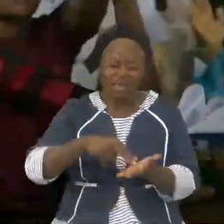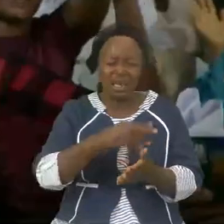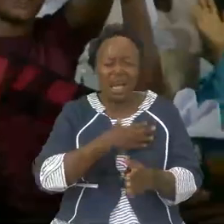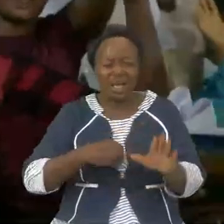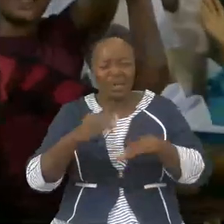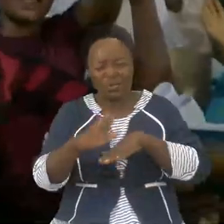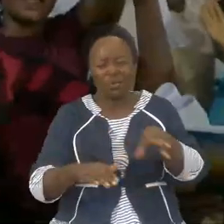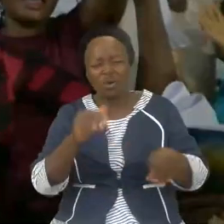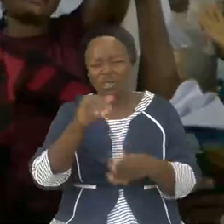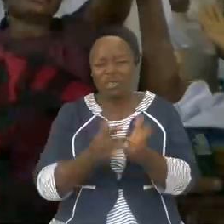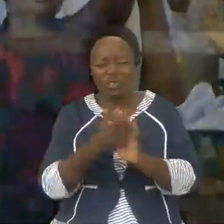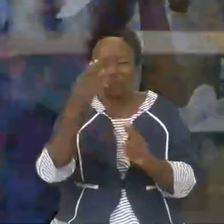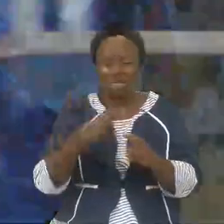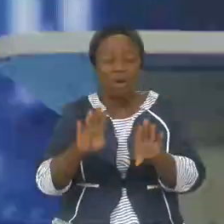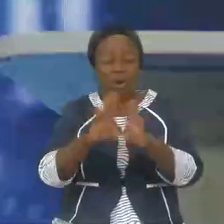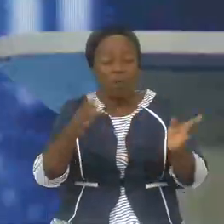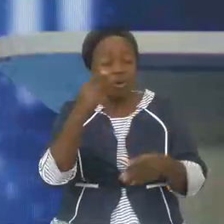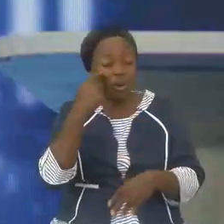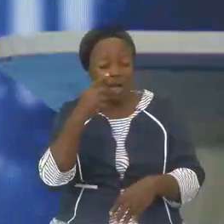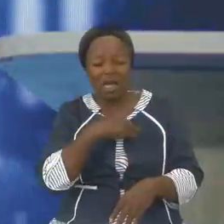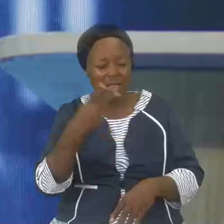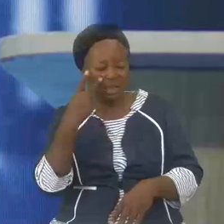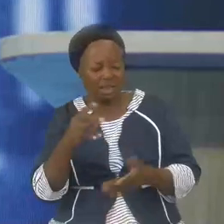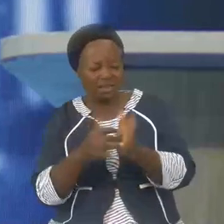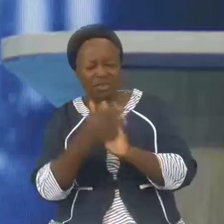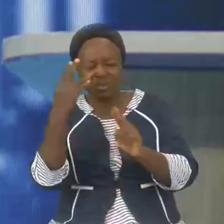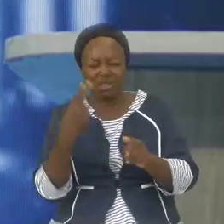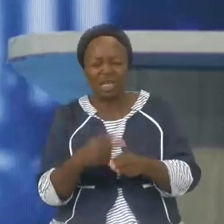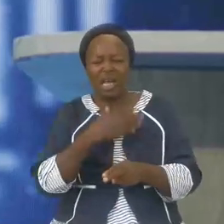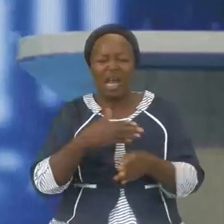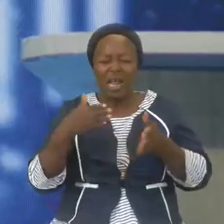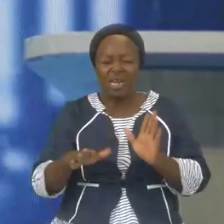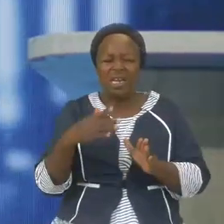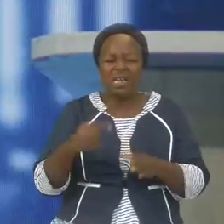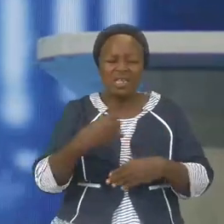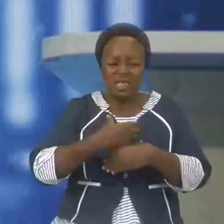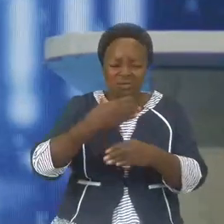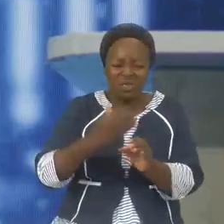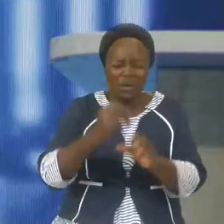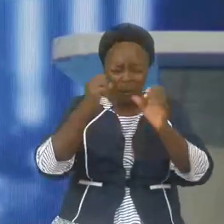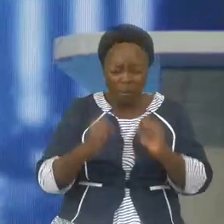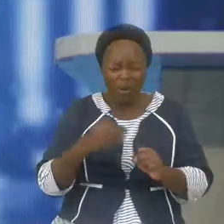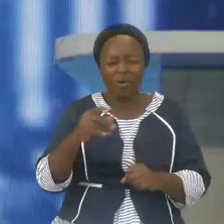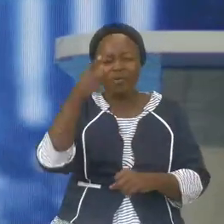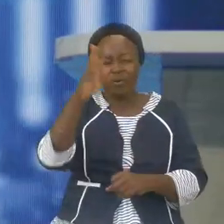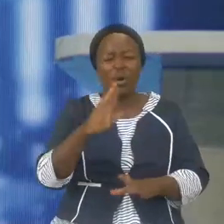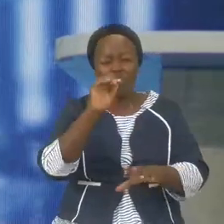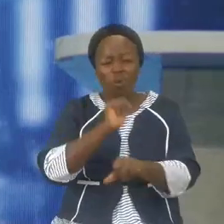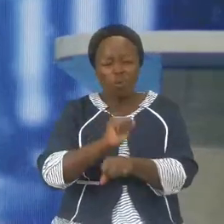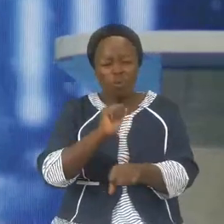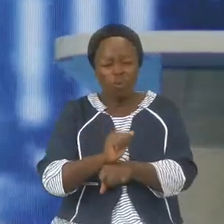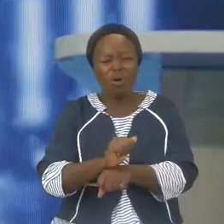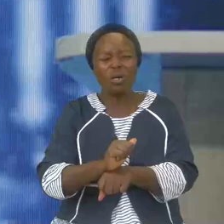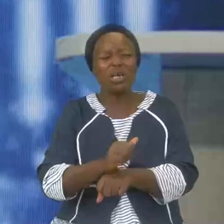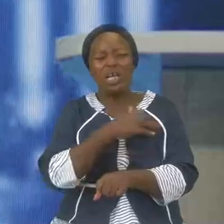Levez-vous et marchez. Ouvrez les yeux et voyez. Et que la puissance créatrice de